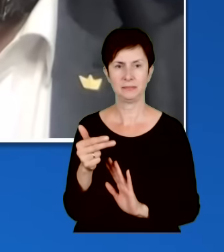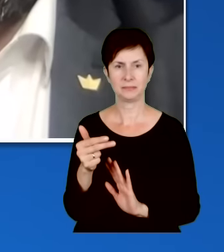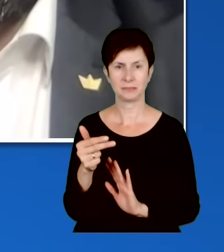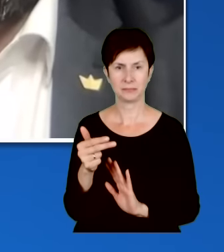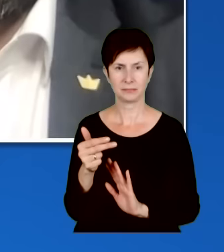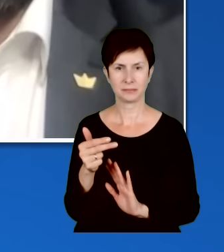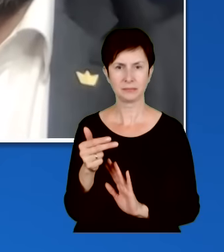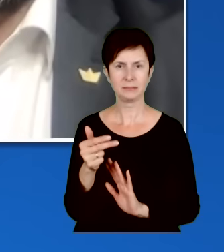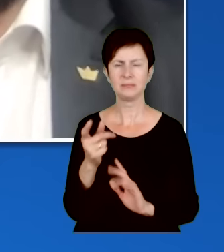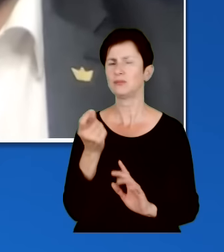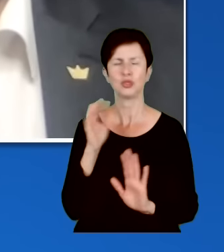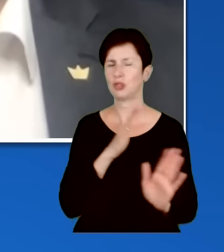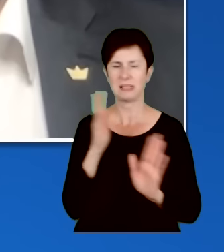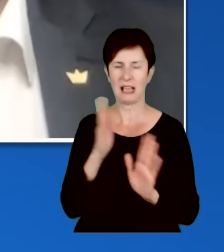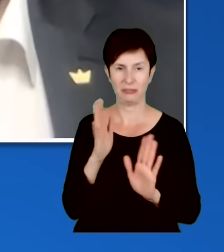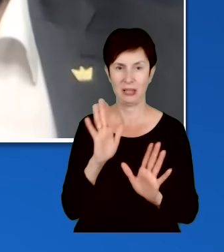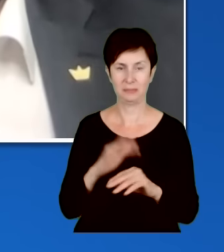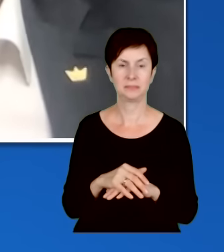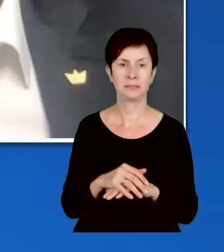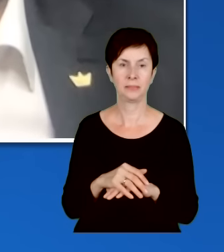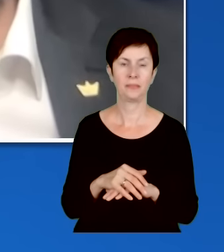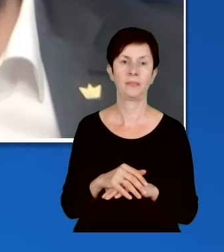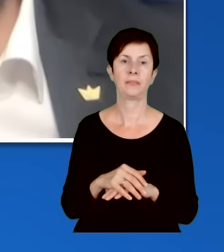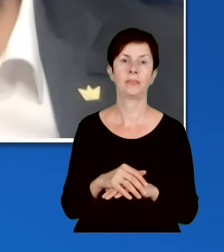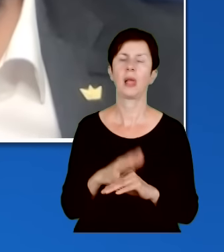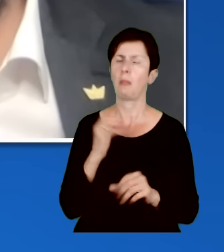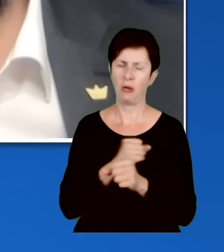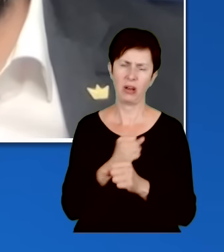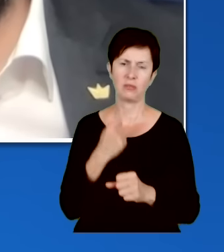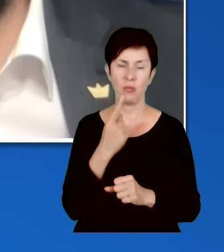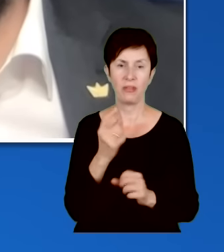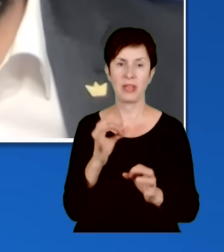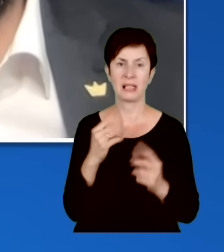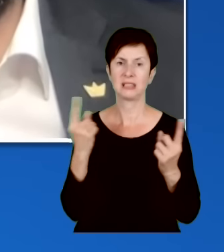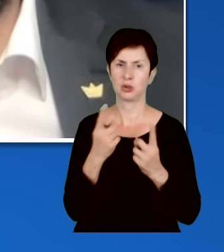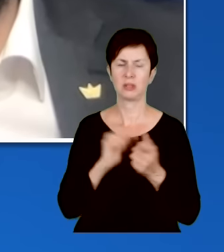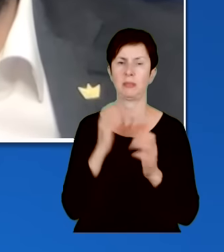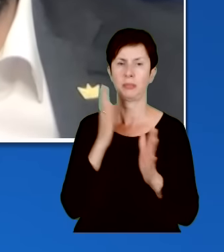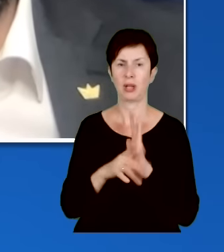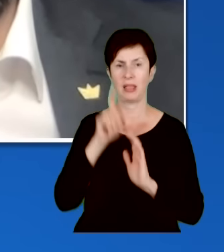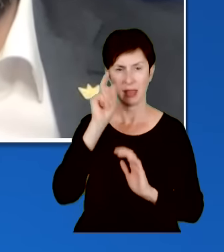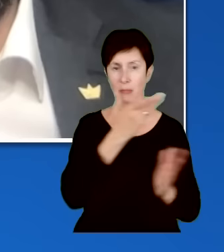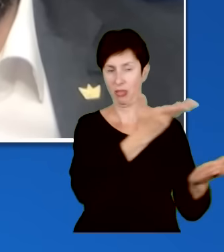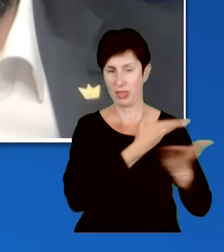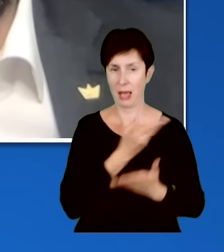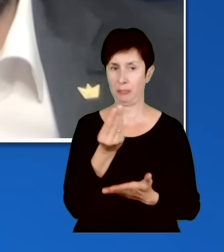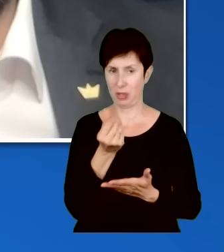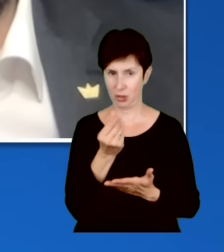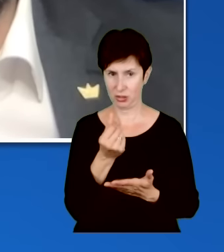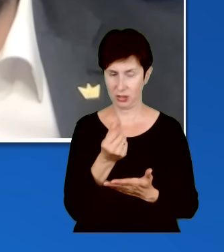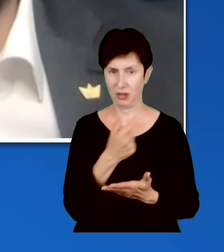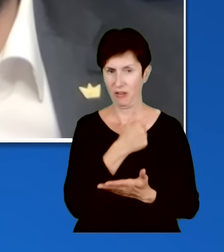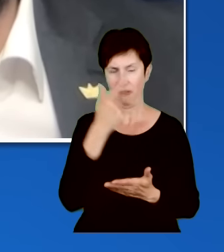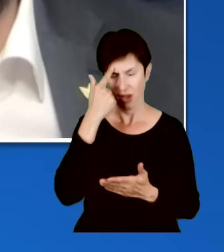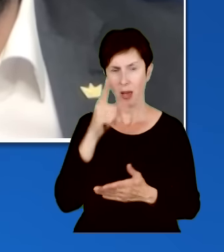Oby pan ale mówiąc bardzo poważnie Sytuacja jest bardzo prosta Niemcy dają te pieniądze wiedzą że te pieniądze będą